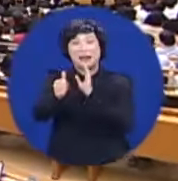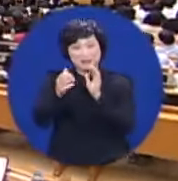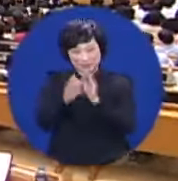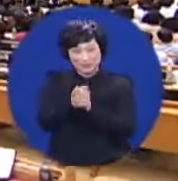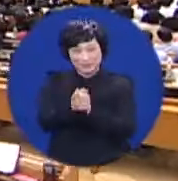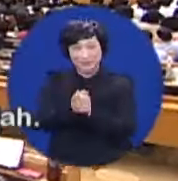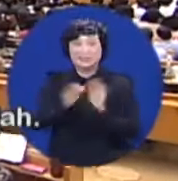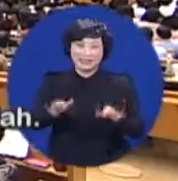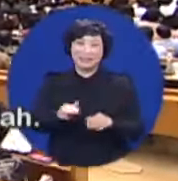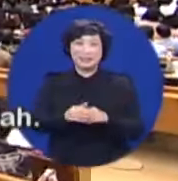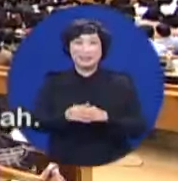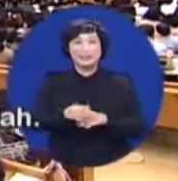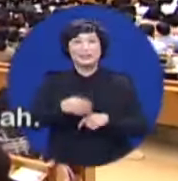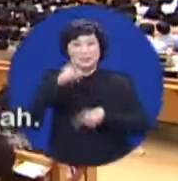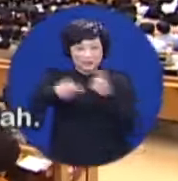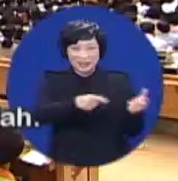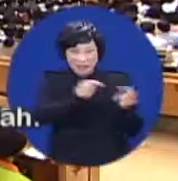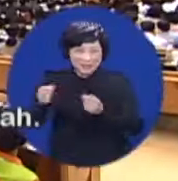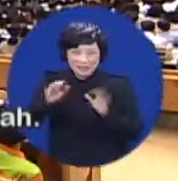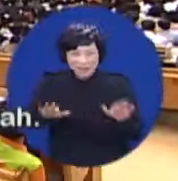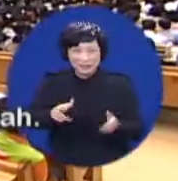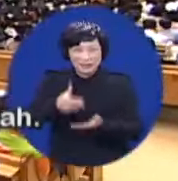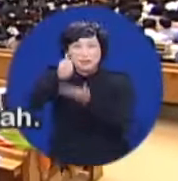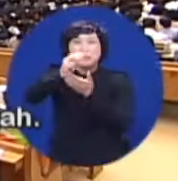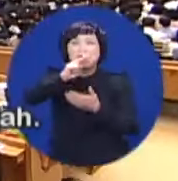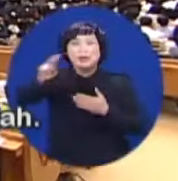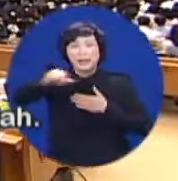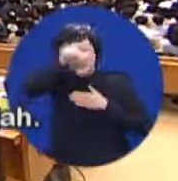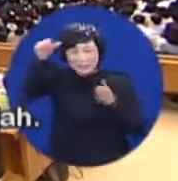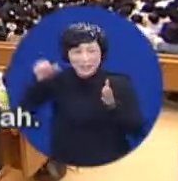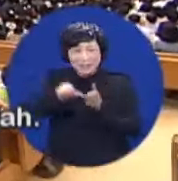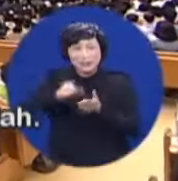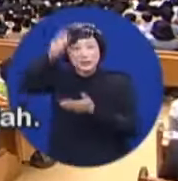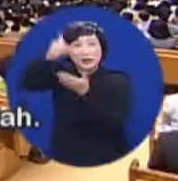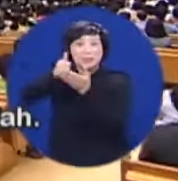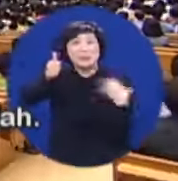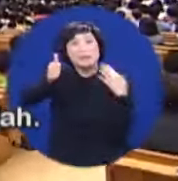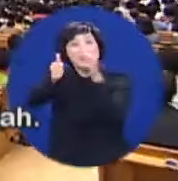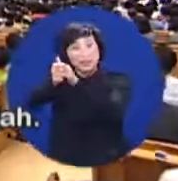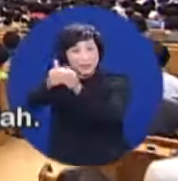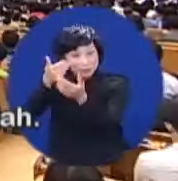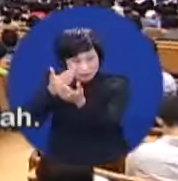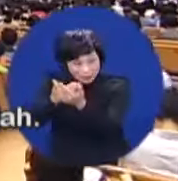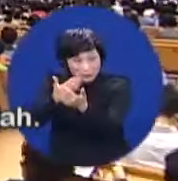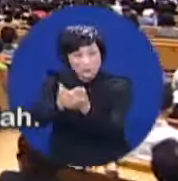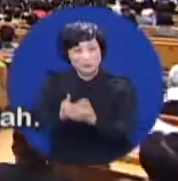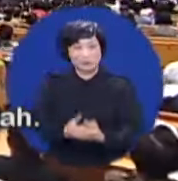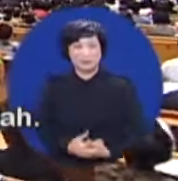크게 주여 나의 생애도 성령이 분담하옵소서.